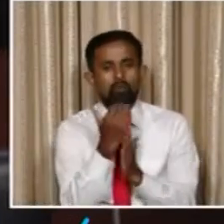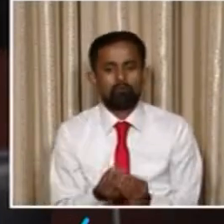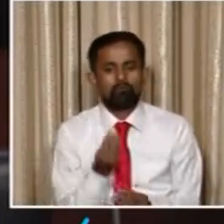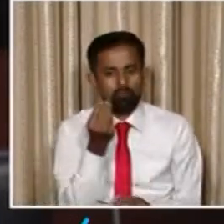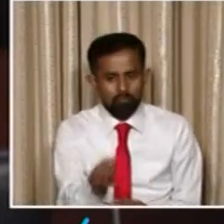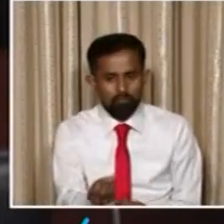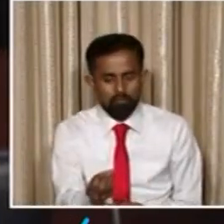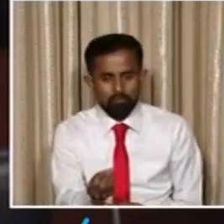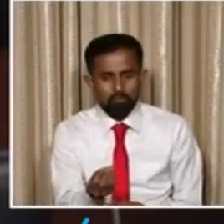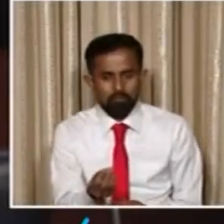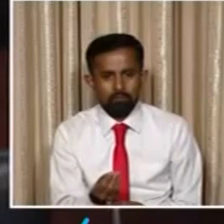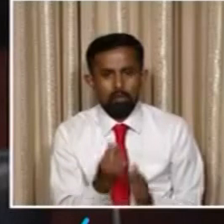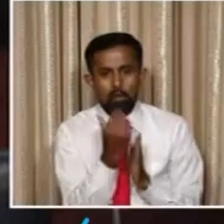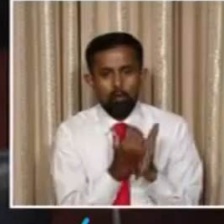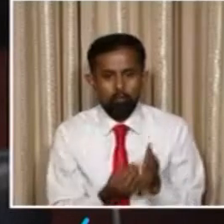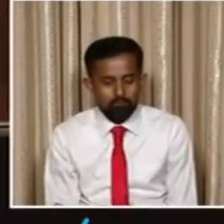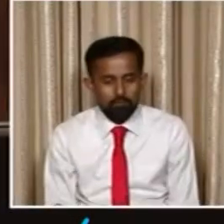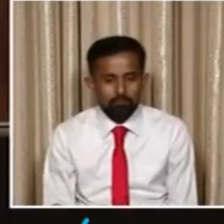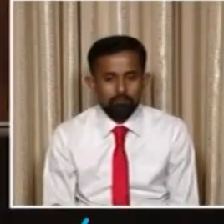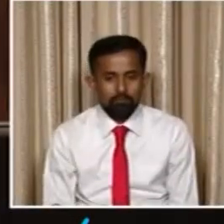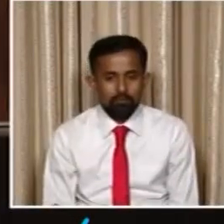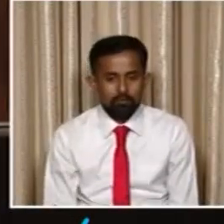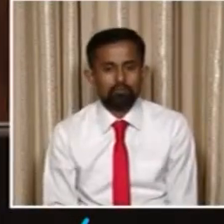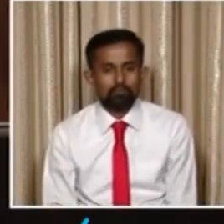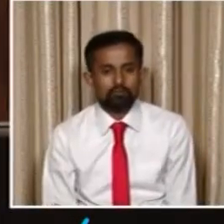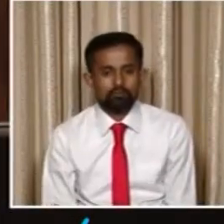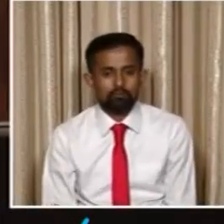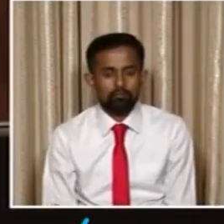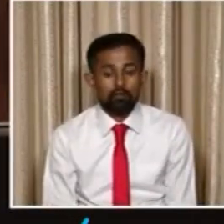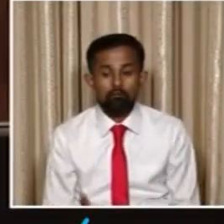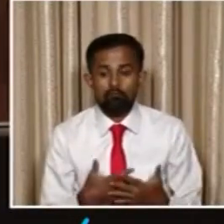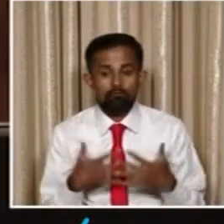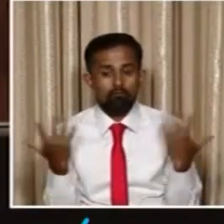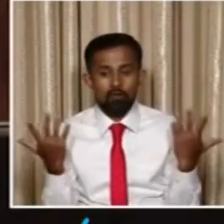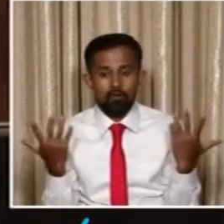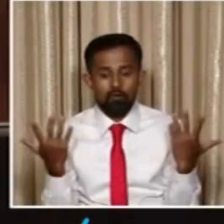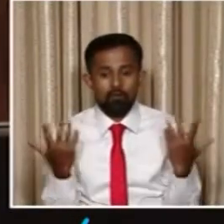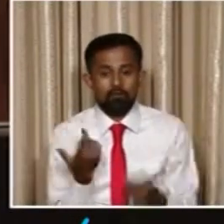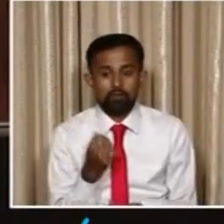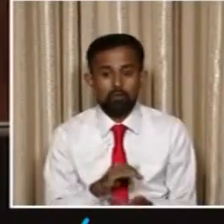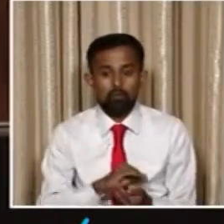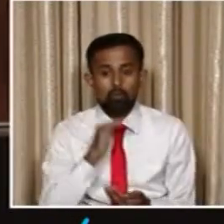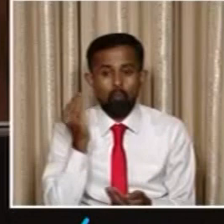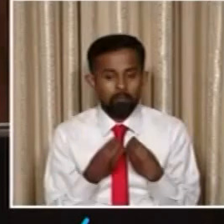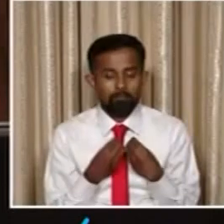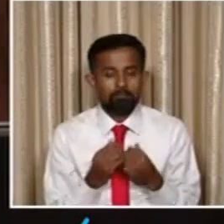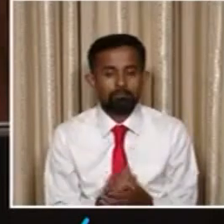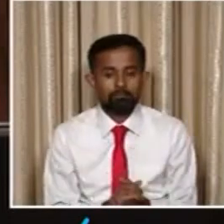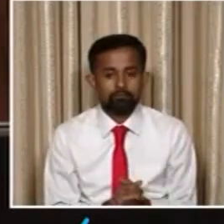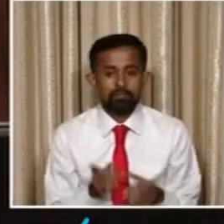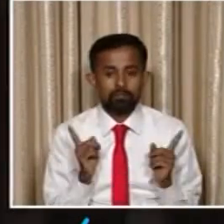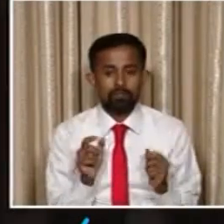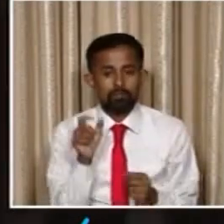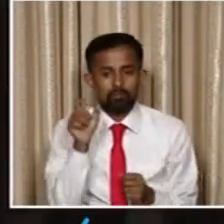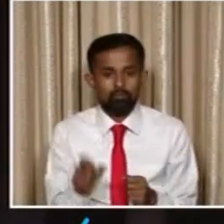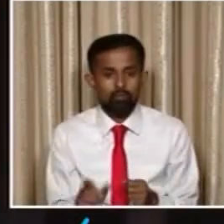this sport. Let's put the system right. මට පේනුනේ මේ අතිවිශාල ධනස්කන්ධයක් ලැබෙන මේ